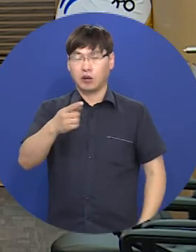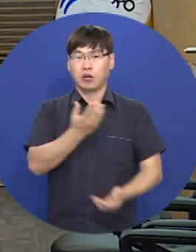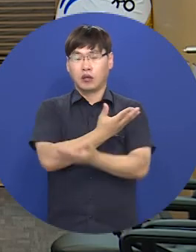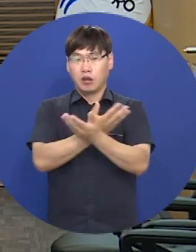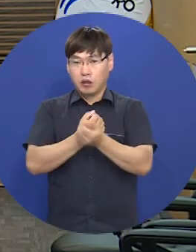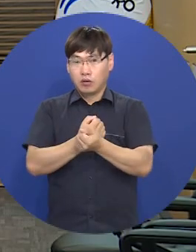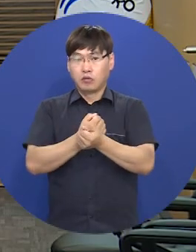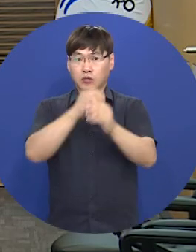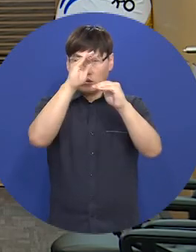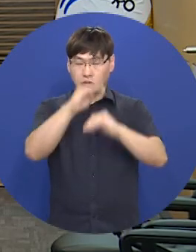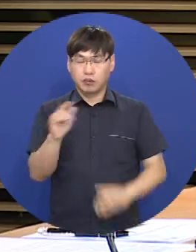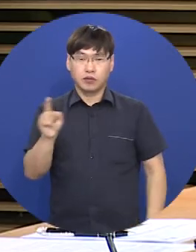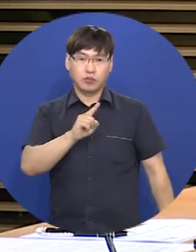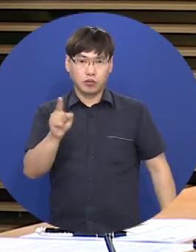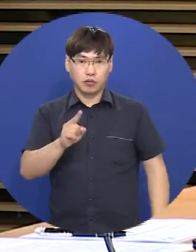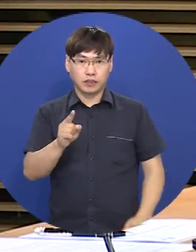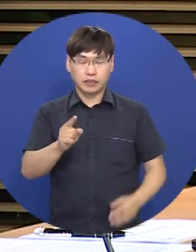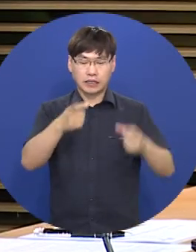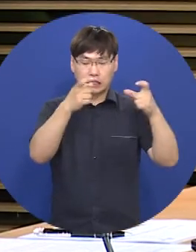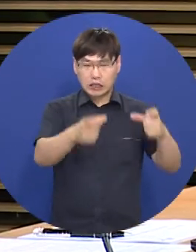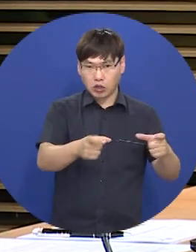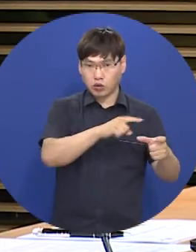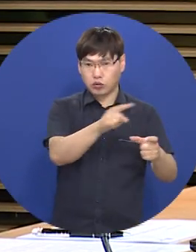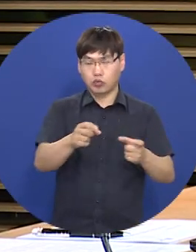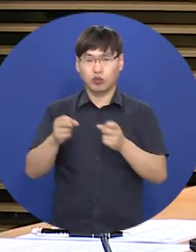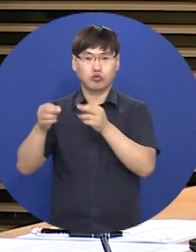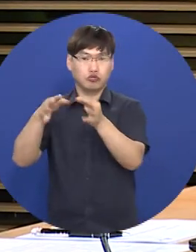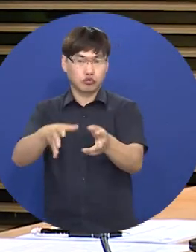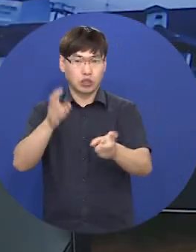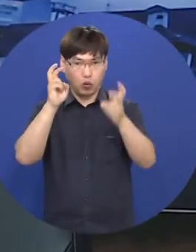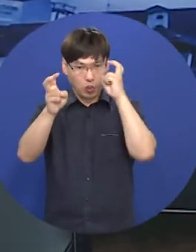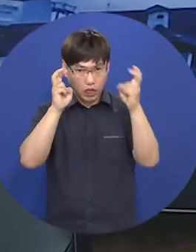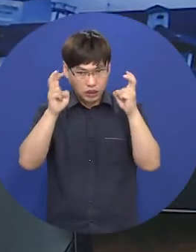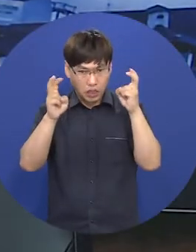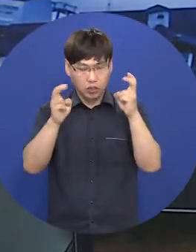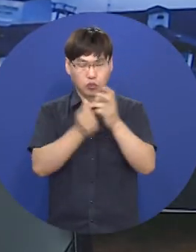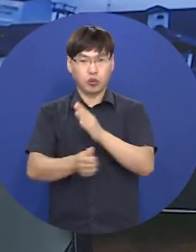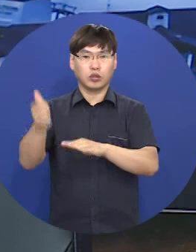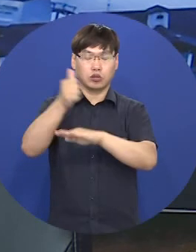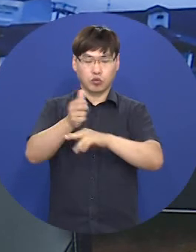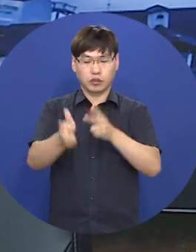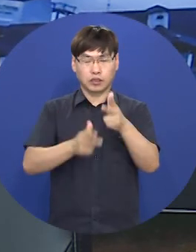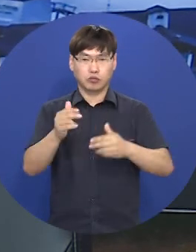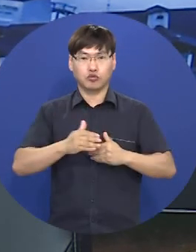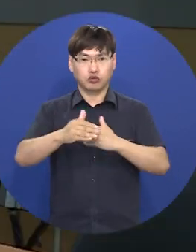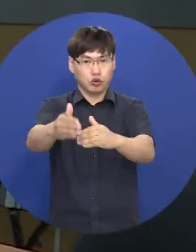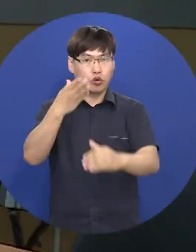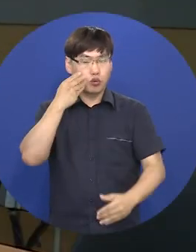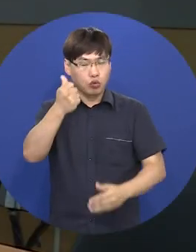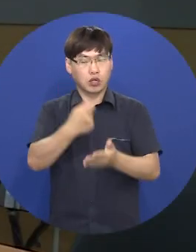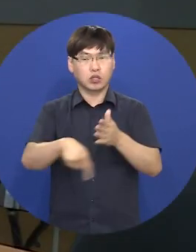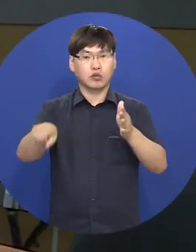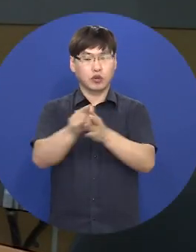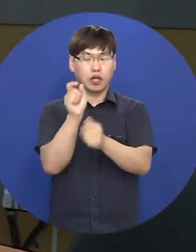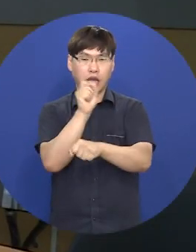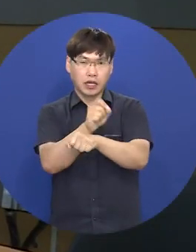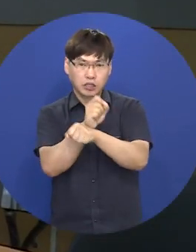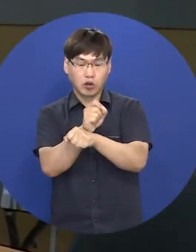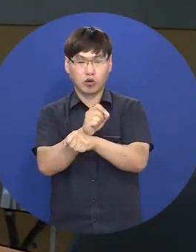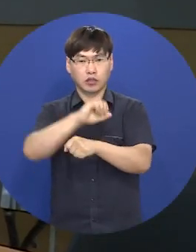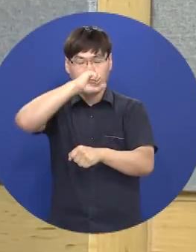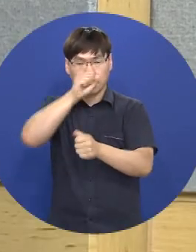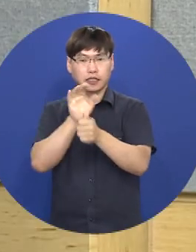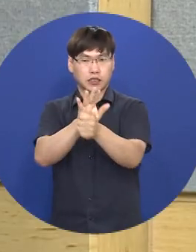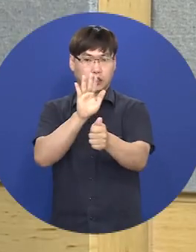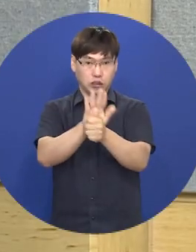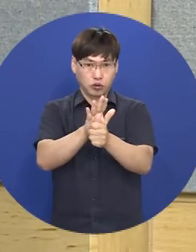이번 업무 협약은 지역과 투자 기업의 상생 발전을 위한 상호 협력, 성공적인 사업 추진과 경영 안전을 위한 행정 재정적